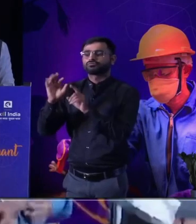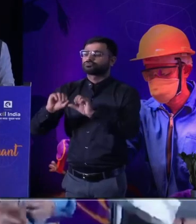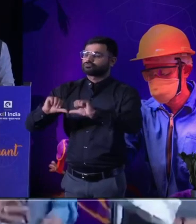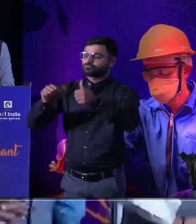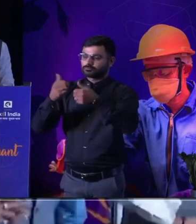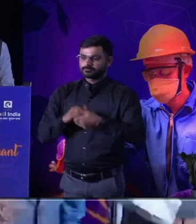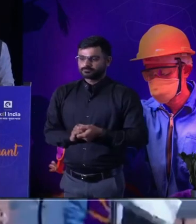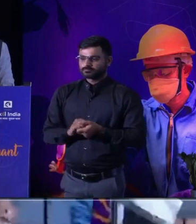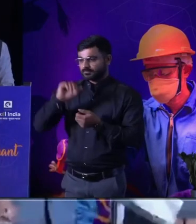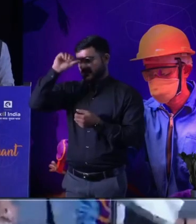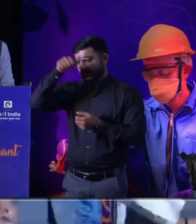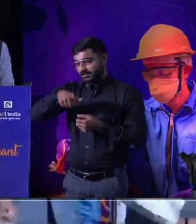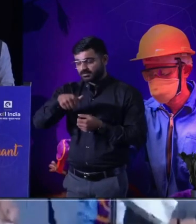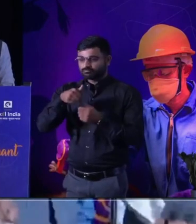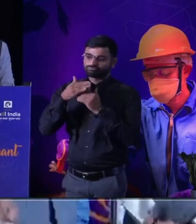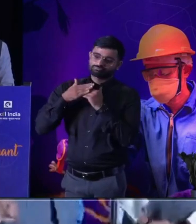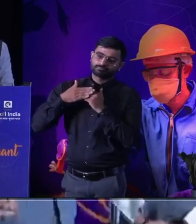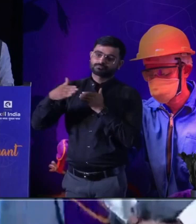पहली बार देशव्यापी स्तर पर